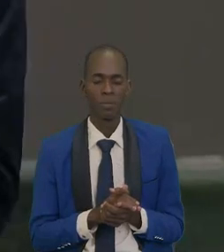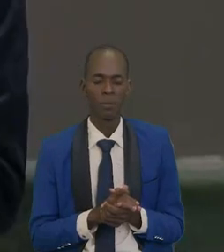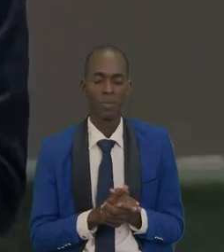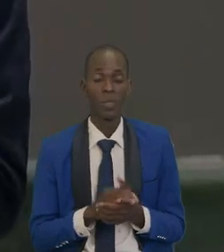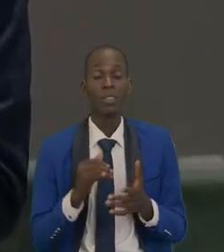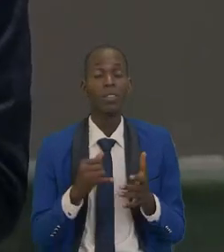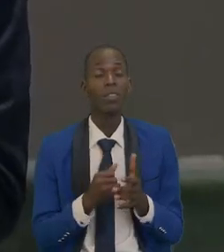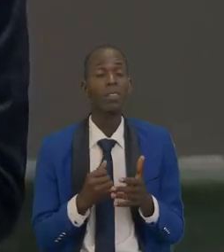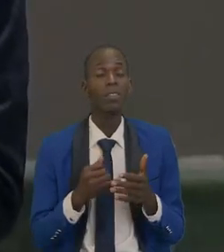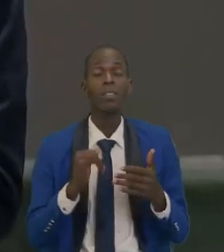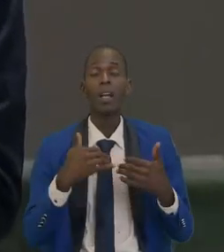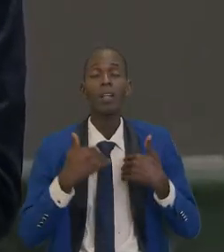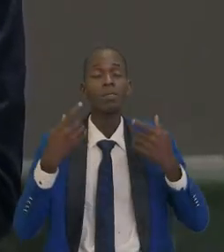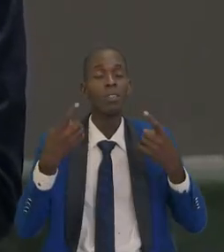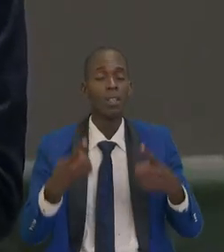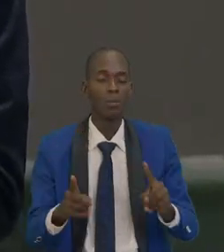C'est fait.